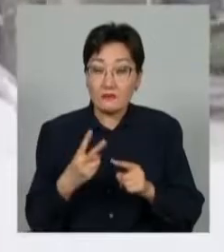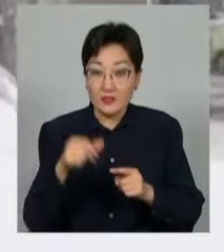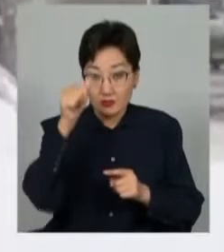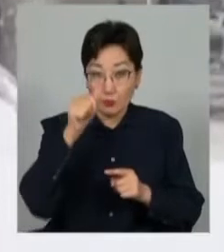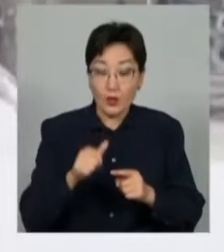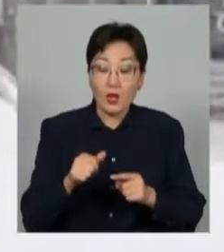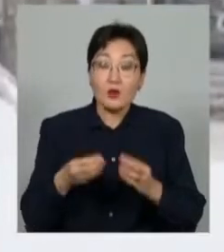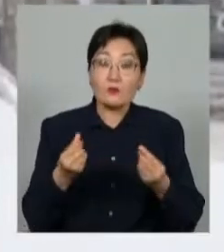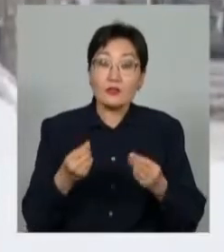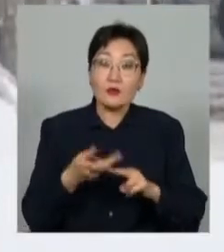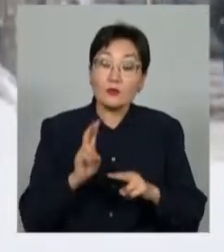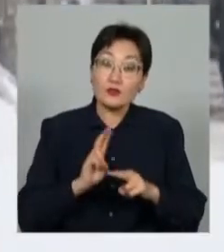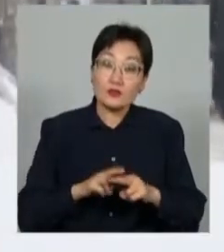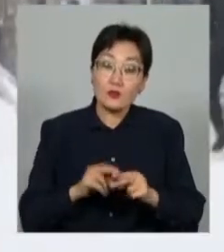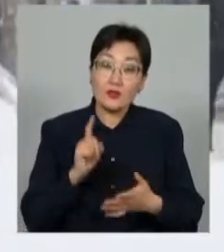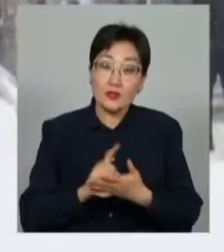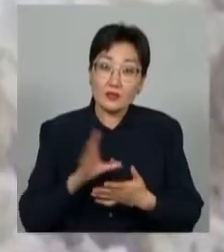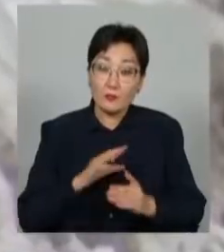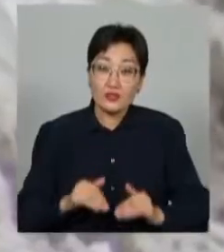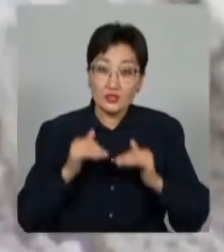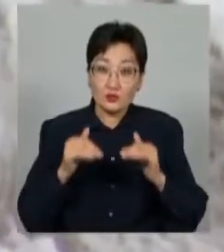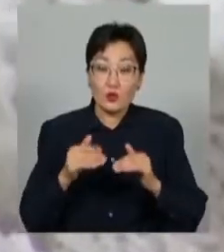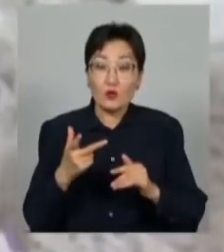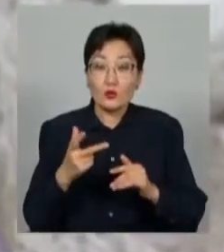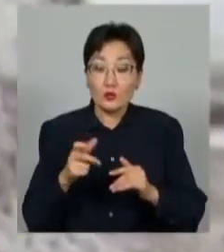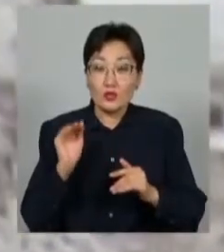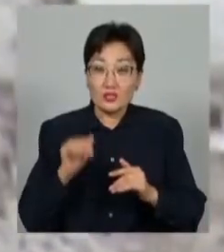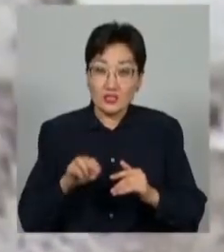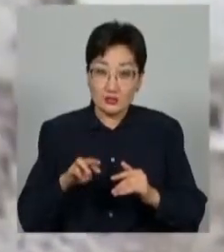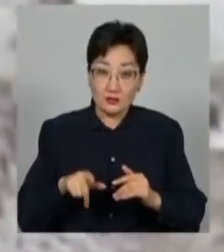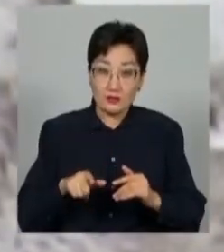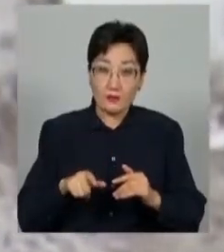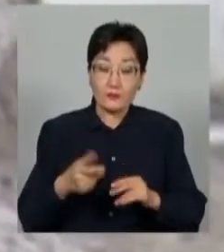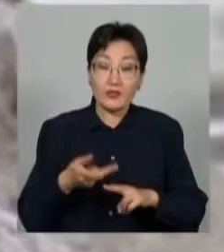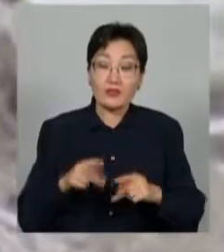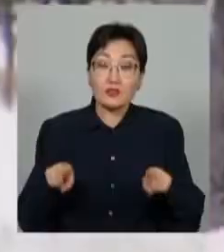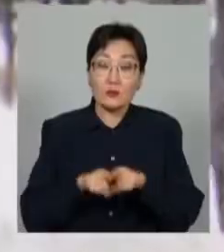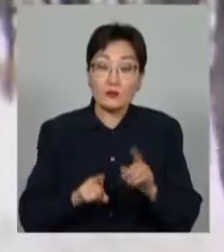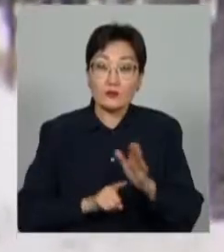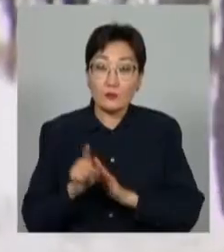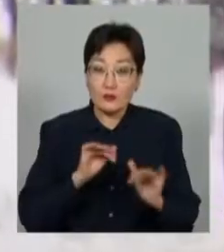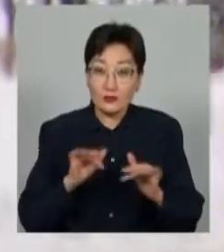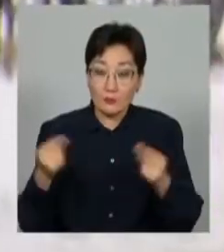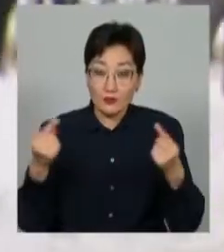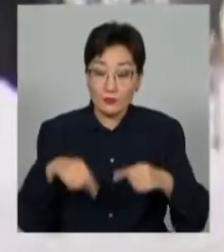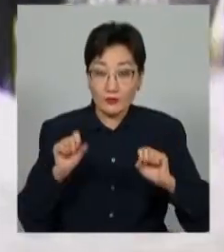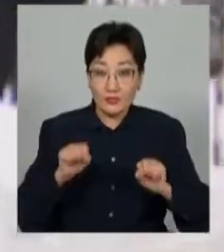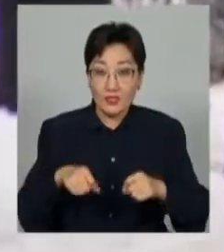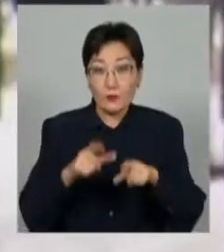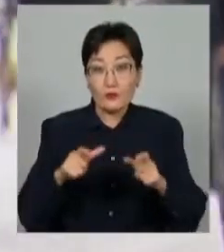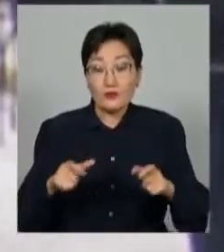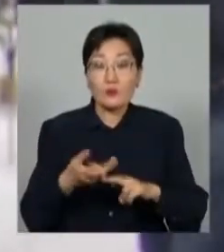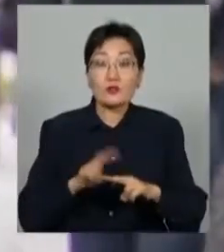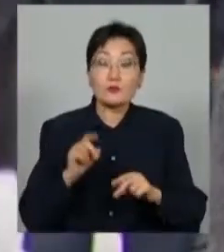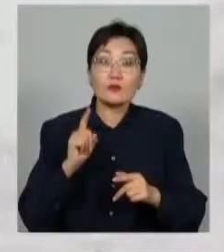месяцев. Сумма при этом не должна превышать 300 тысяч тенге. А также начать процедуру банкротства могут граждане,